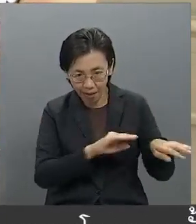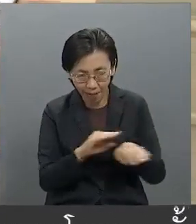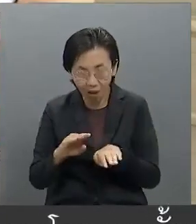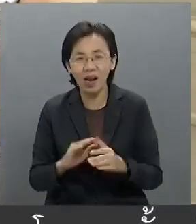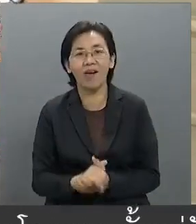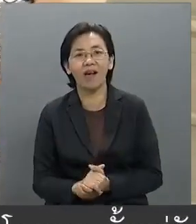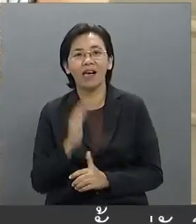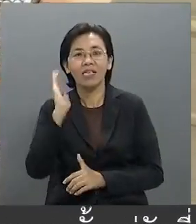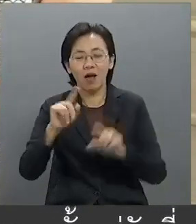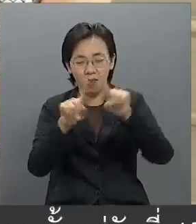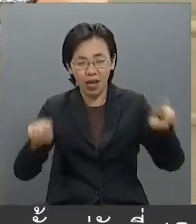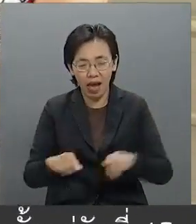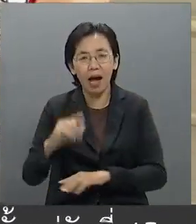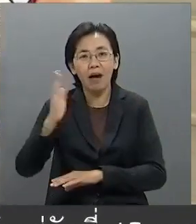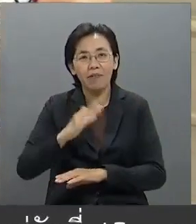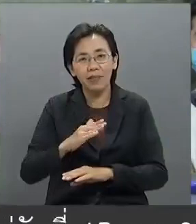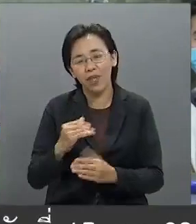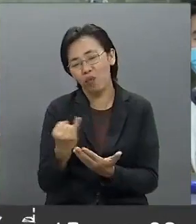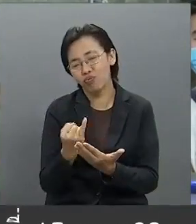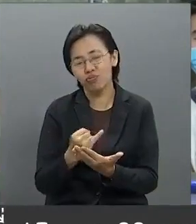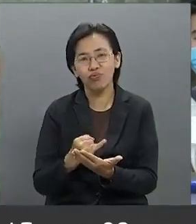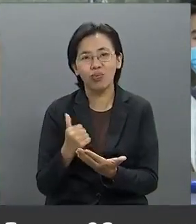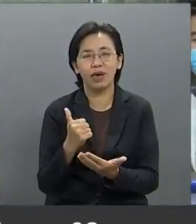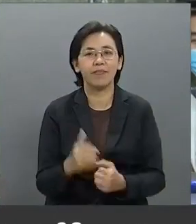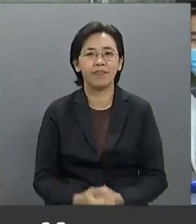ไหร่ก็ลงงานจริงได้ทันทีค่ะ